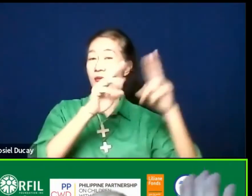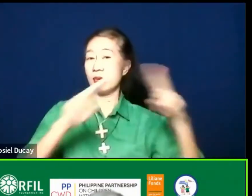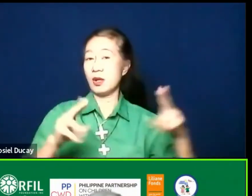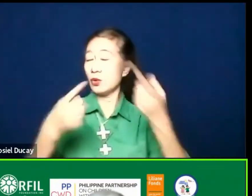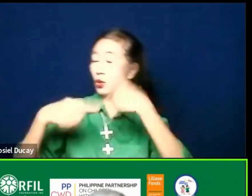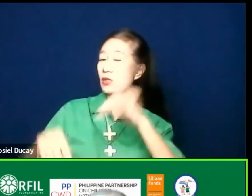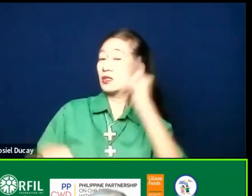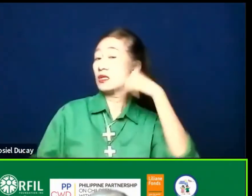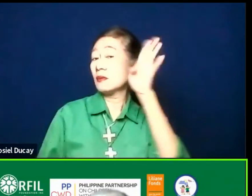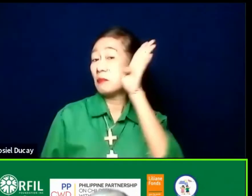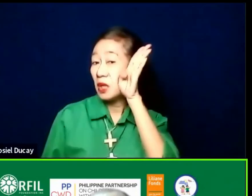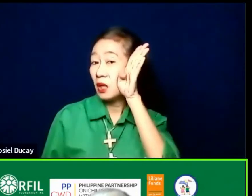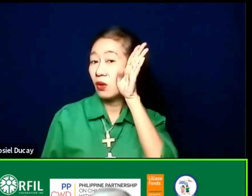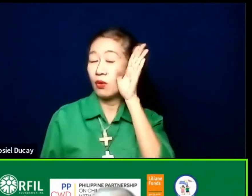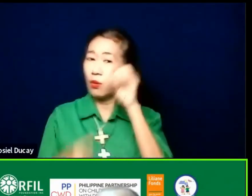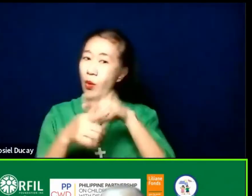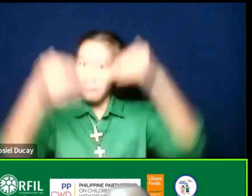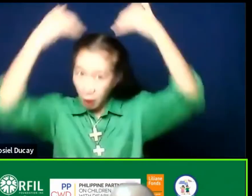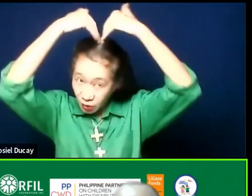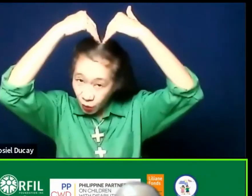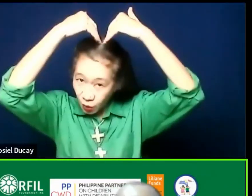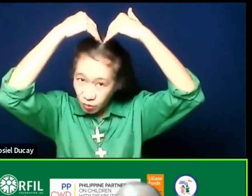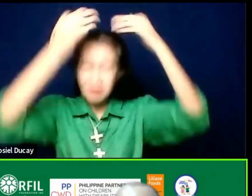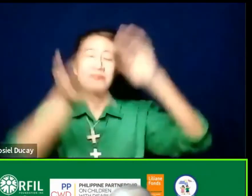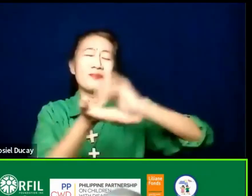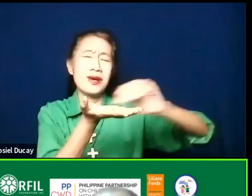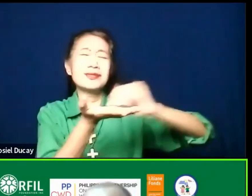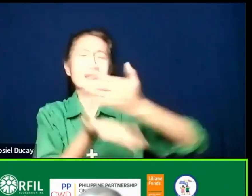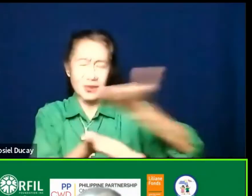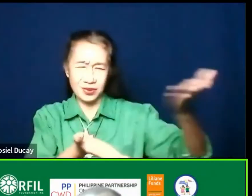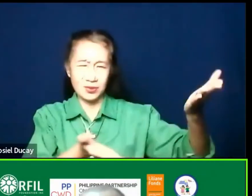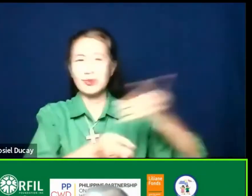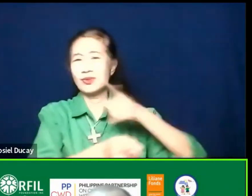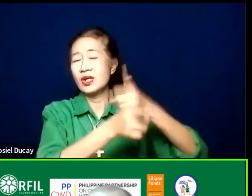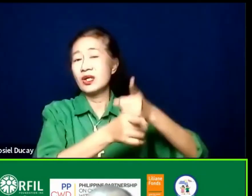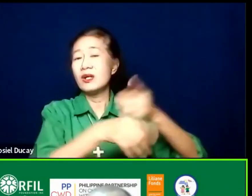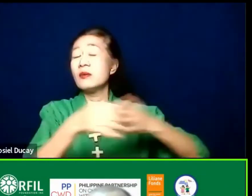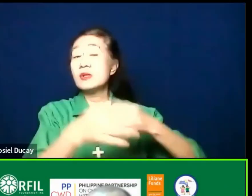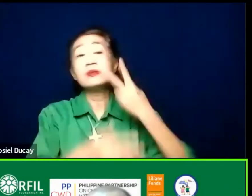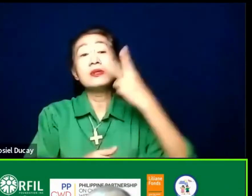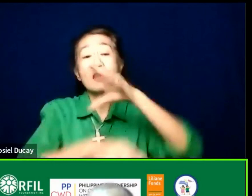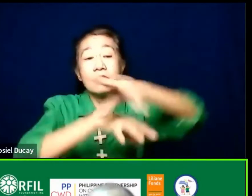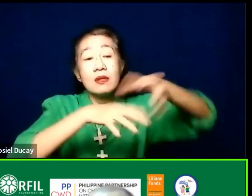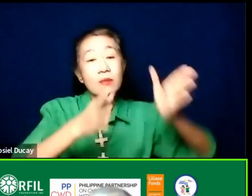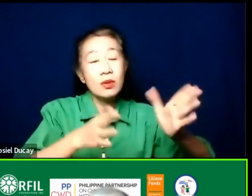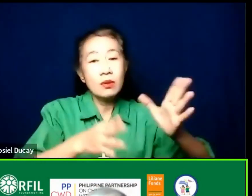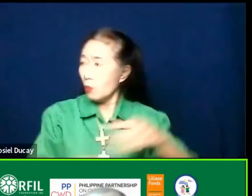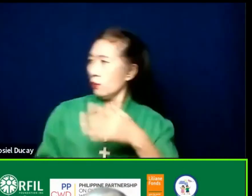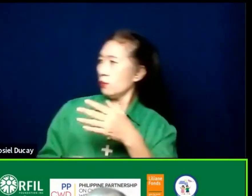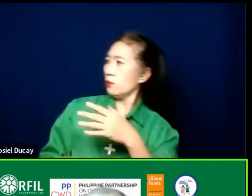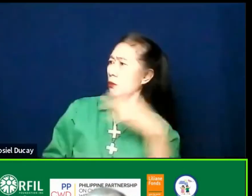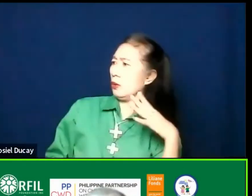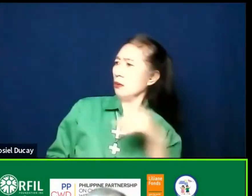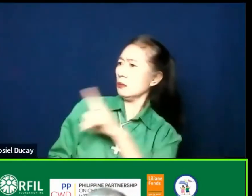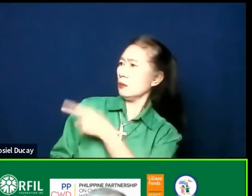or McDonald's. Okay? So magpa-practice talaga kayo kahit makita kayo ng kapitbahay niyo na, uy, tingnan mo